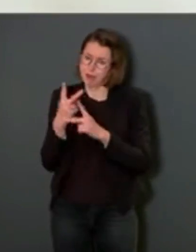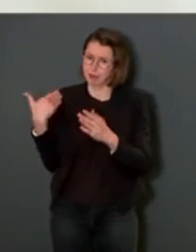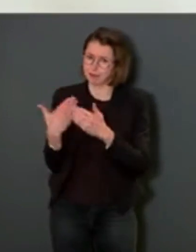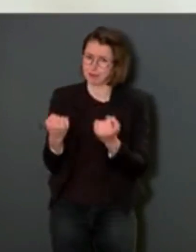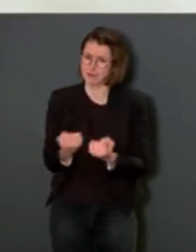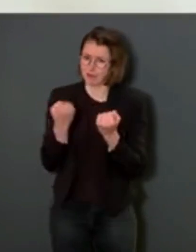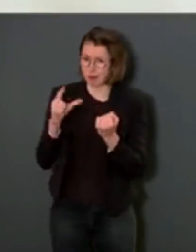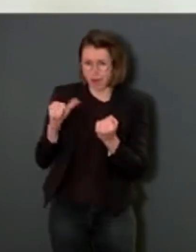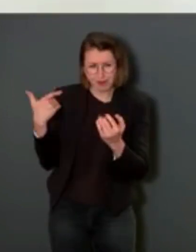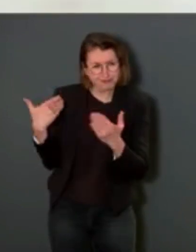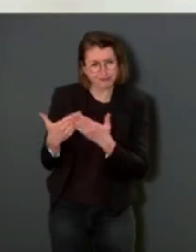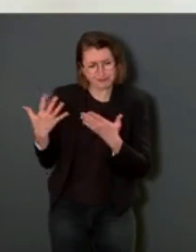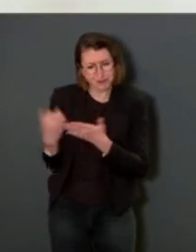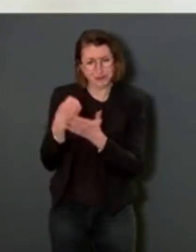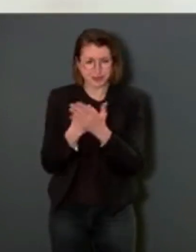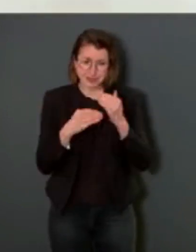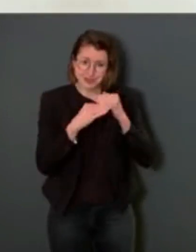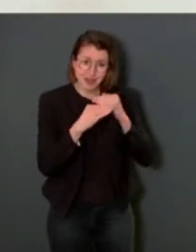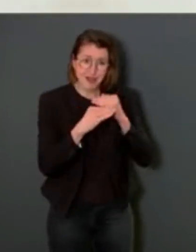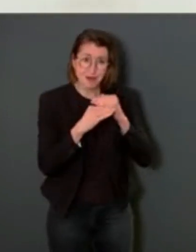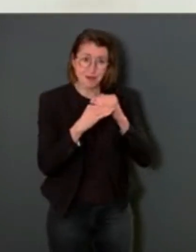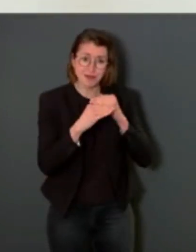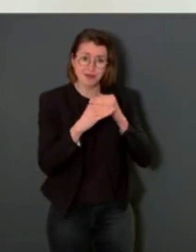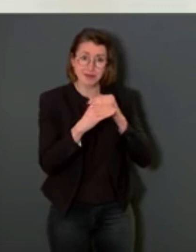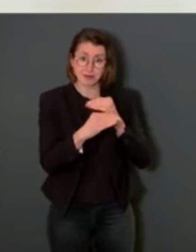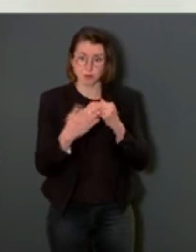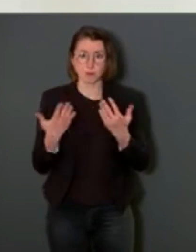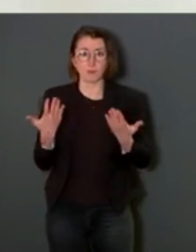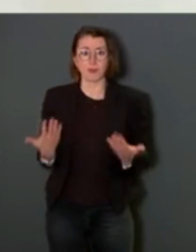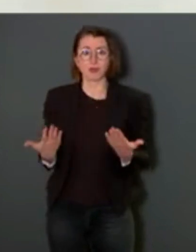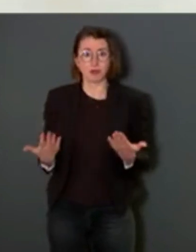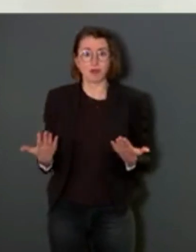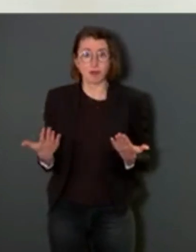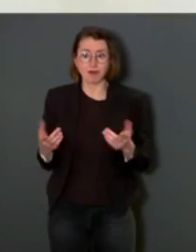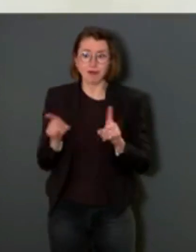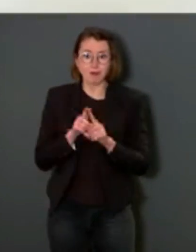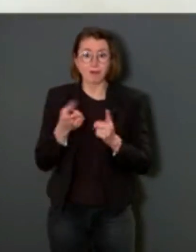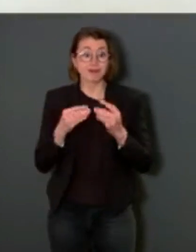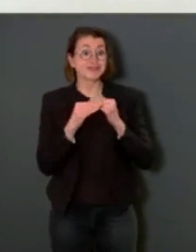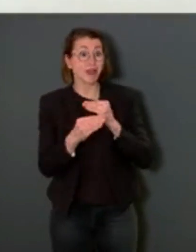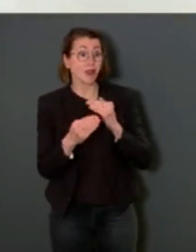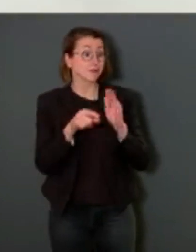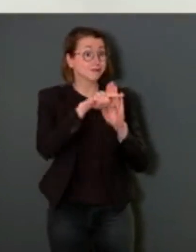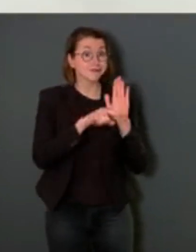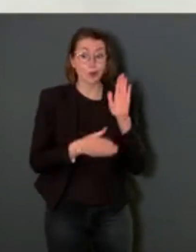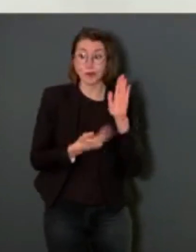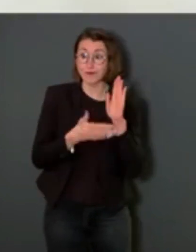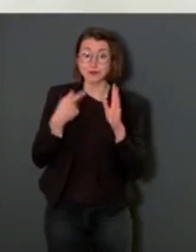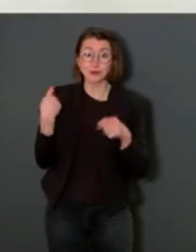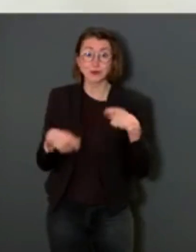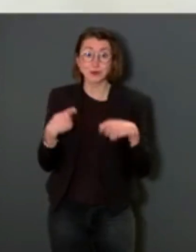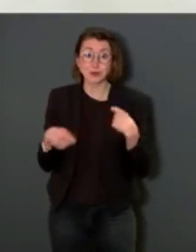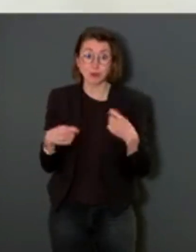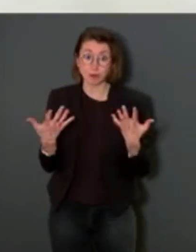stable. Prendre une décision d'assouplissement aujourd'hui, avec les signes qu'on voit dans les chiffres, ce ne serait pas